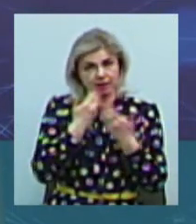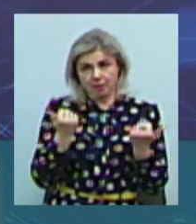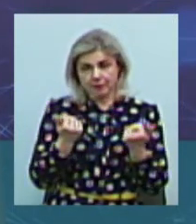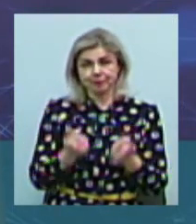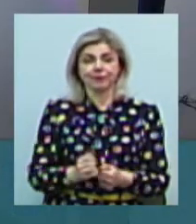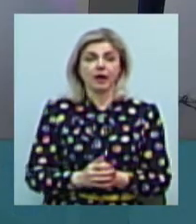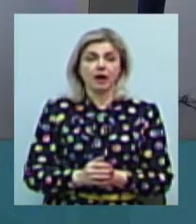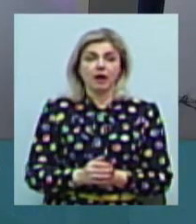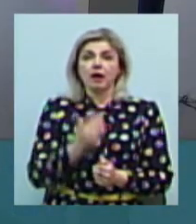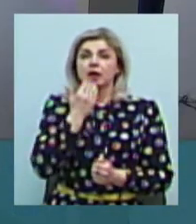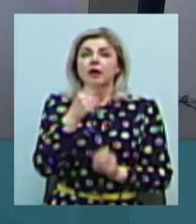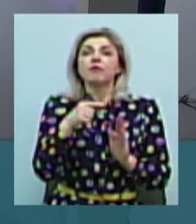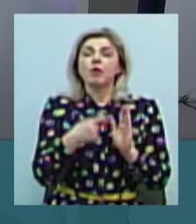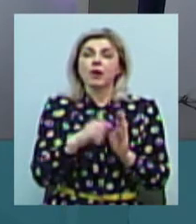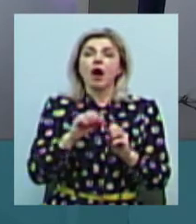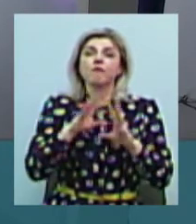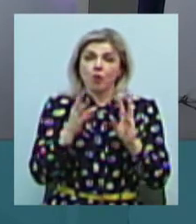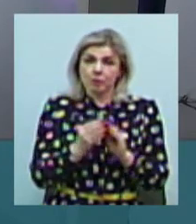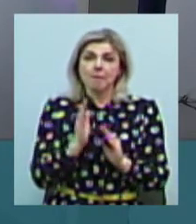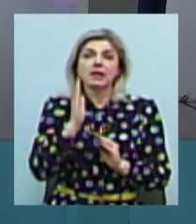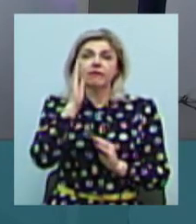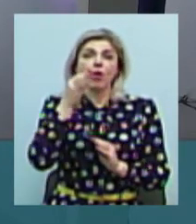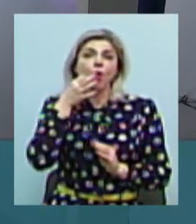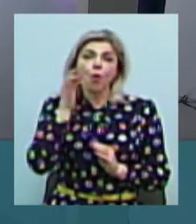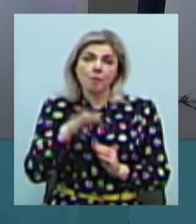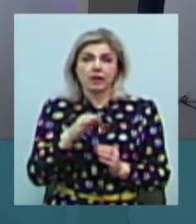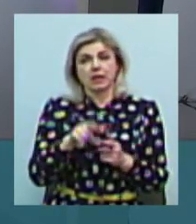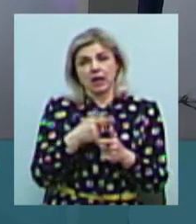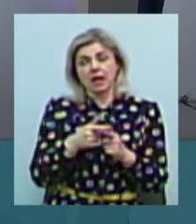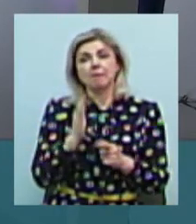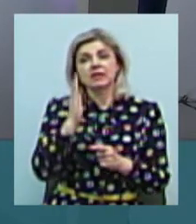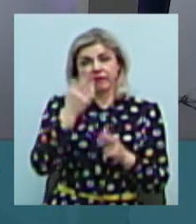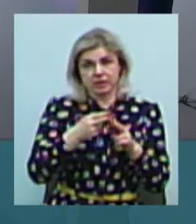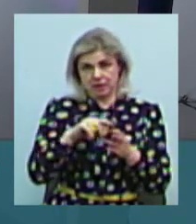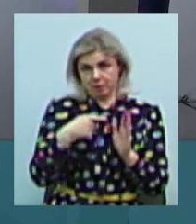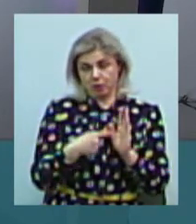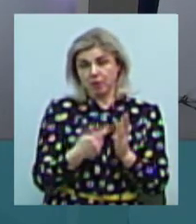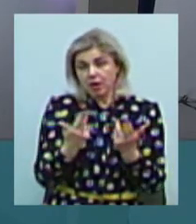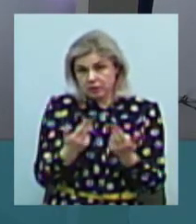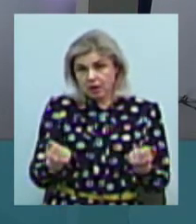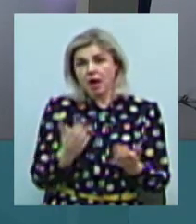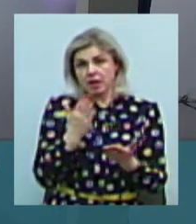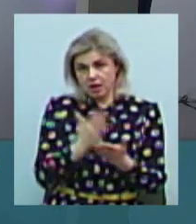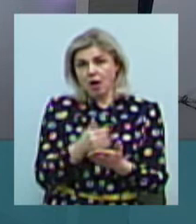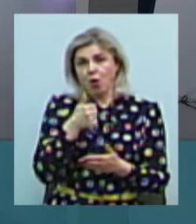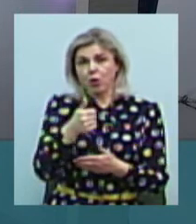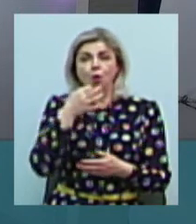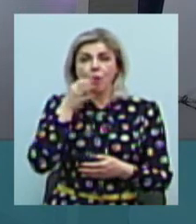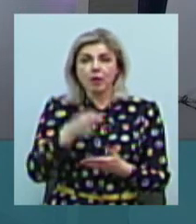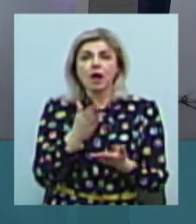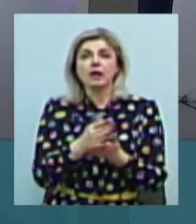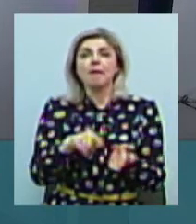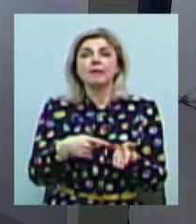чи є перспективний досвід і перспективи цієї програми? Звичайно, є перспективи. Позитивний досвід має місто